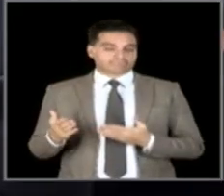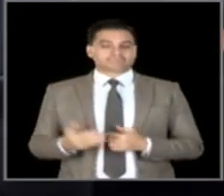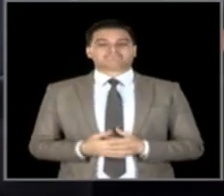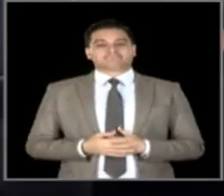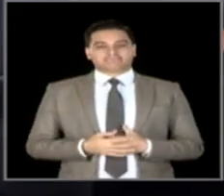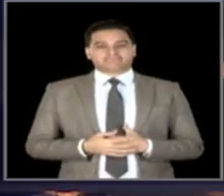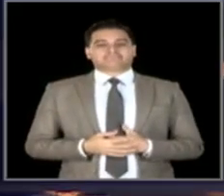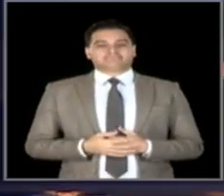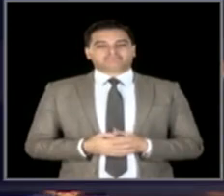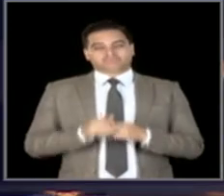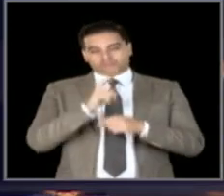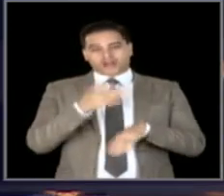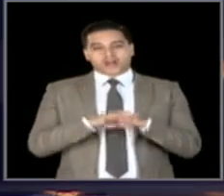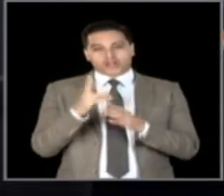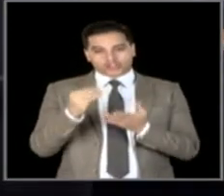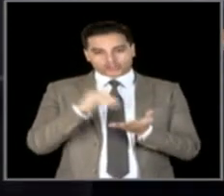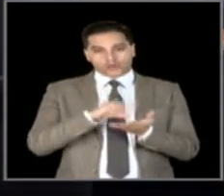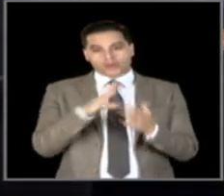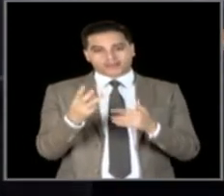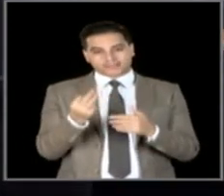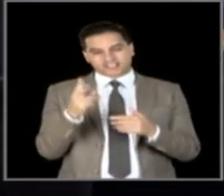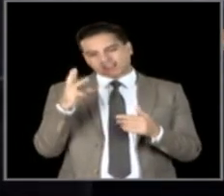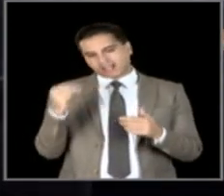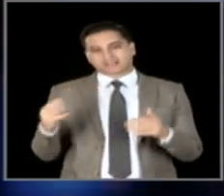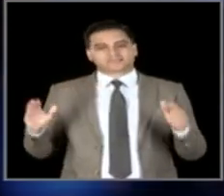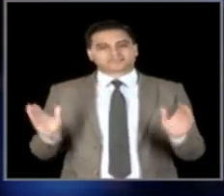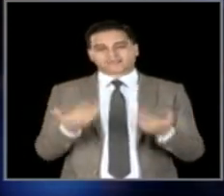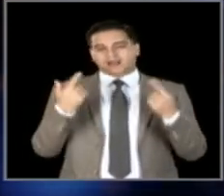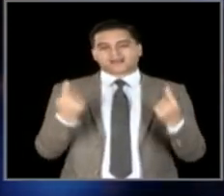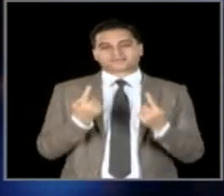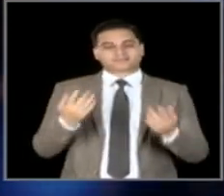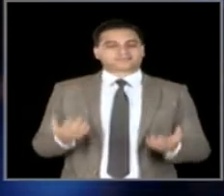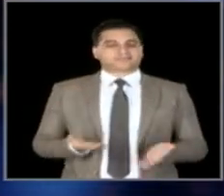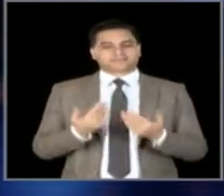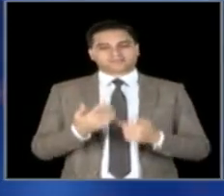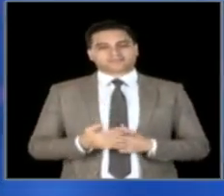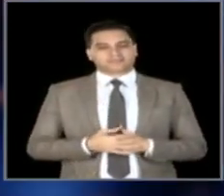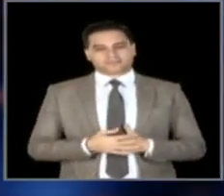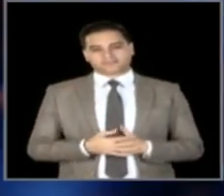الخصوص سؤال ب 20 نقط 30